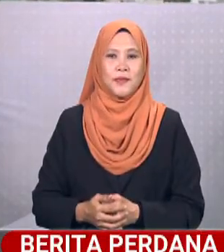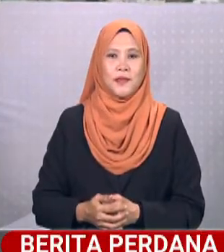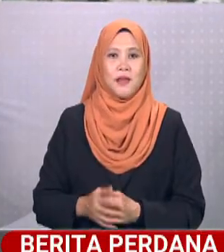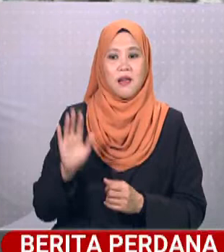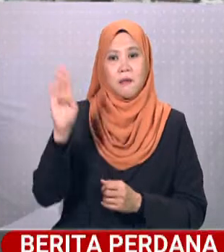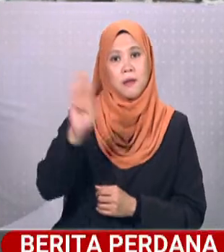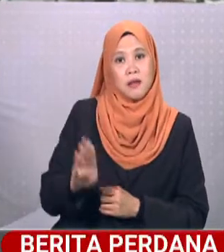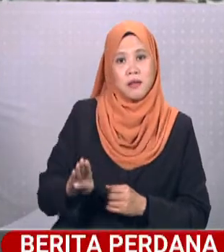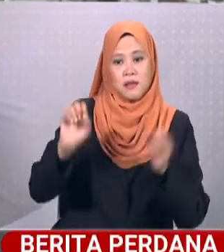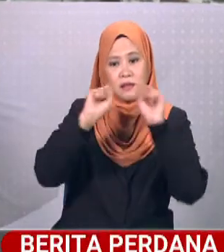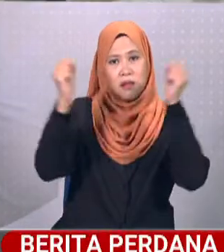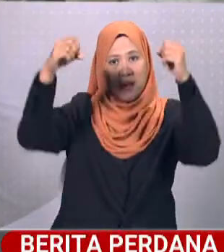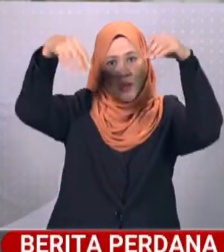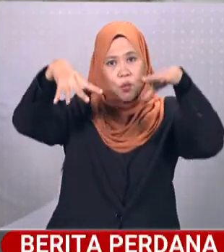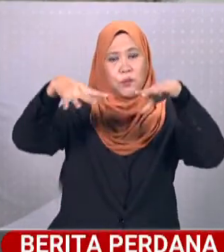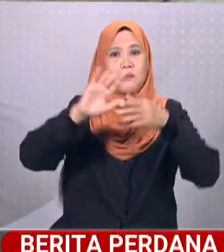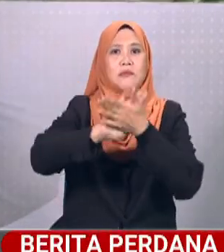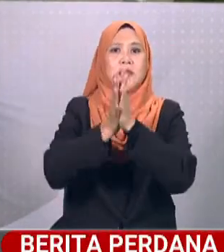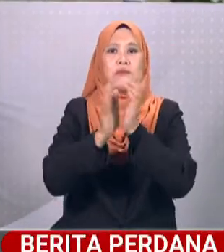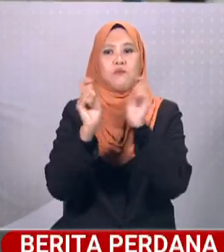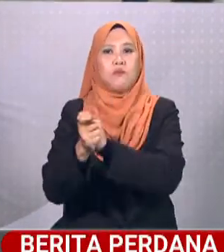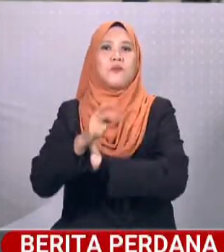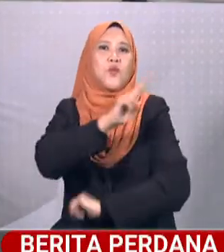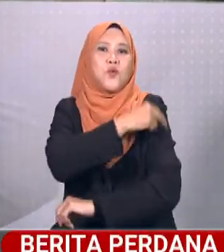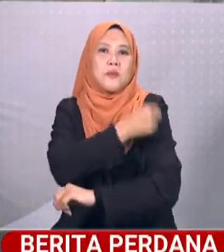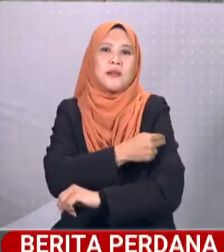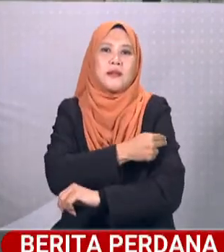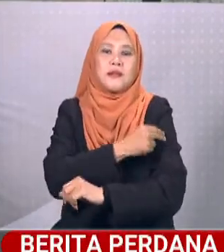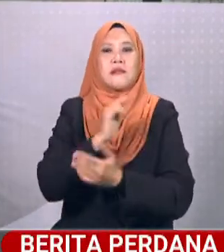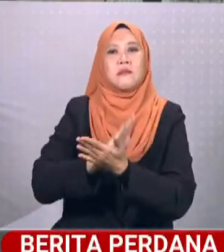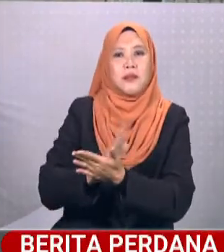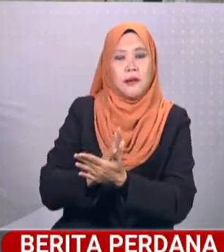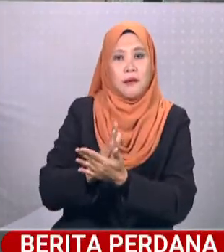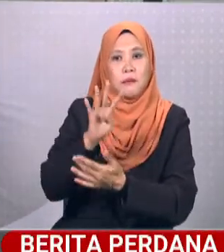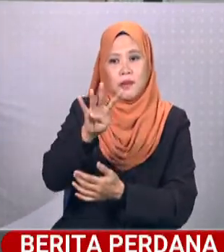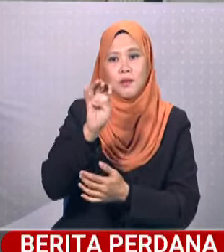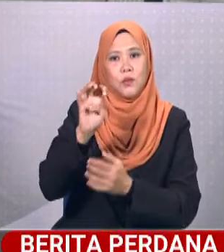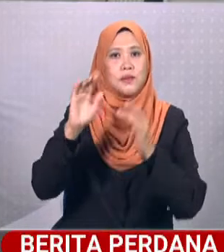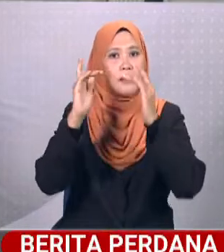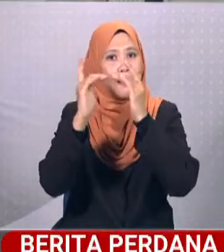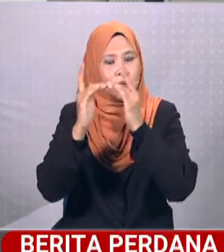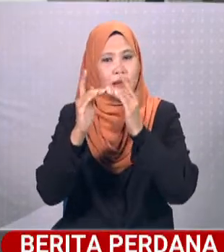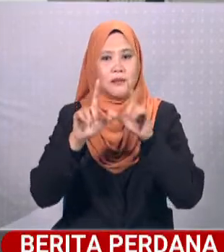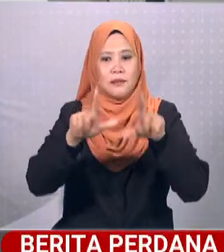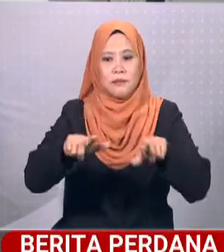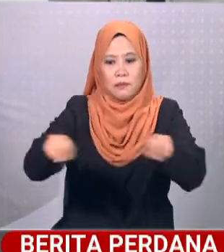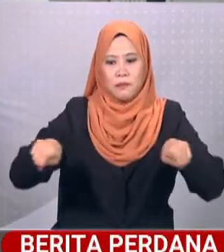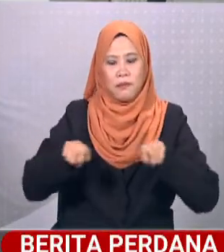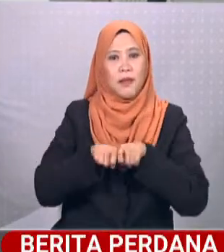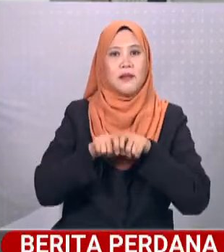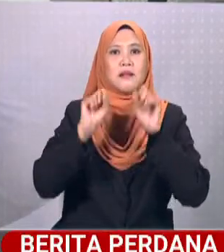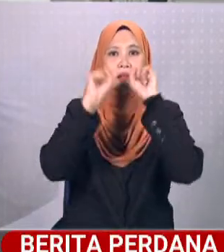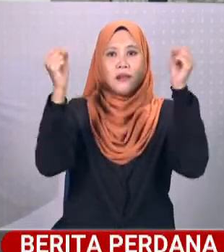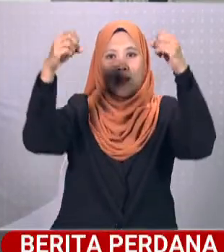Di Brazil, stadiumnya bertukar menjadi hospital dan klinik sementara. 400 katil diletakkan di pekarangan Stadium